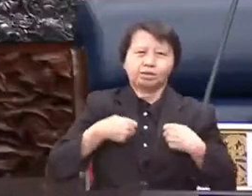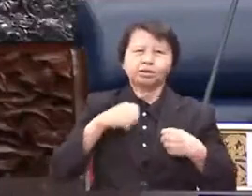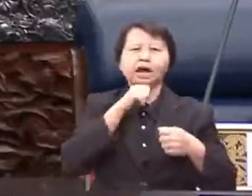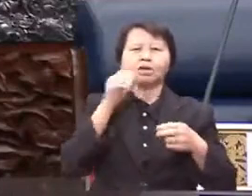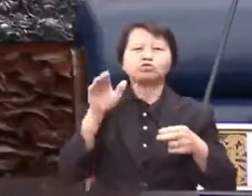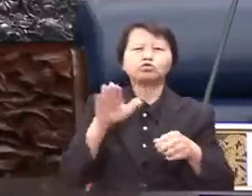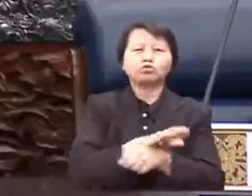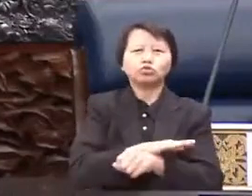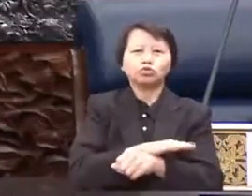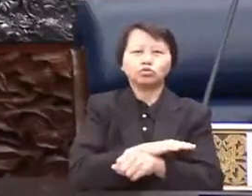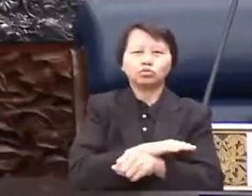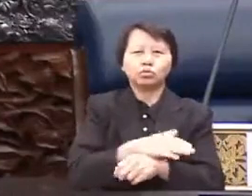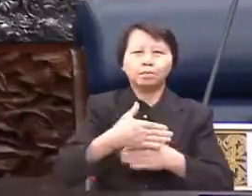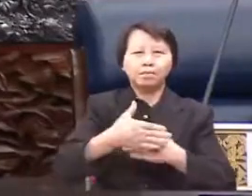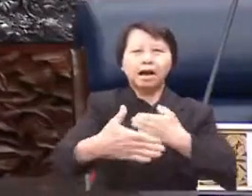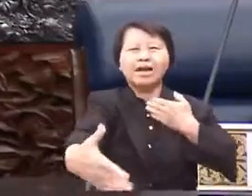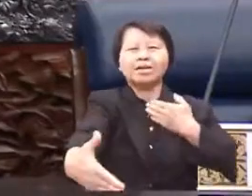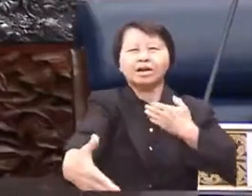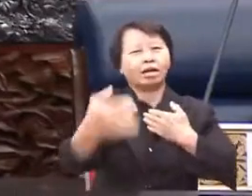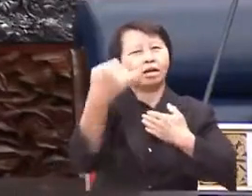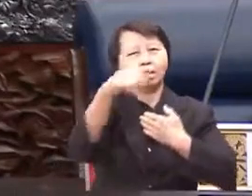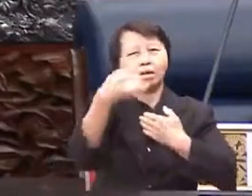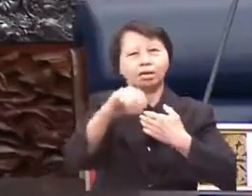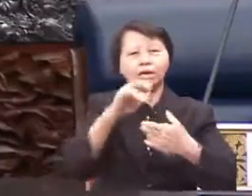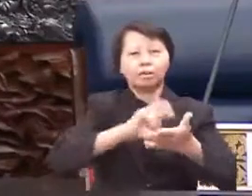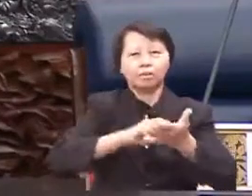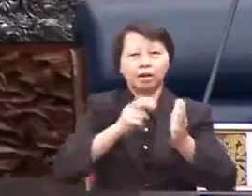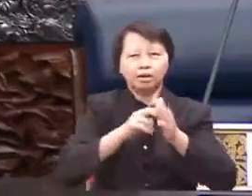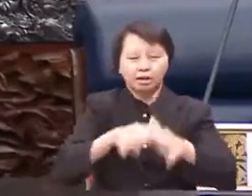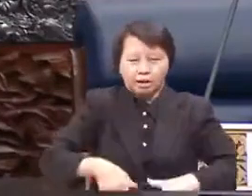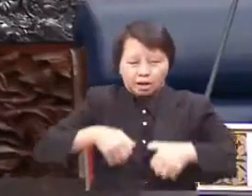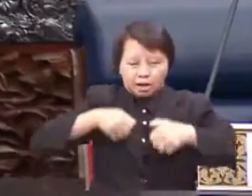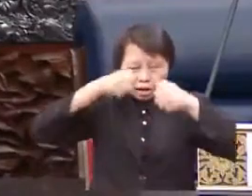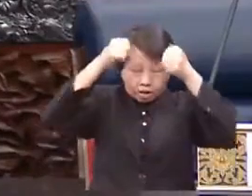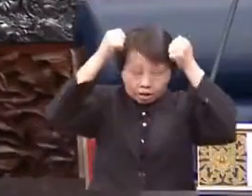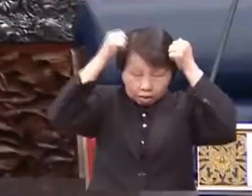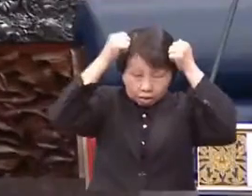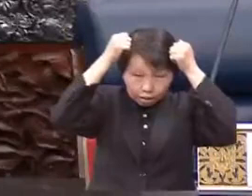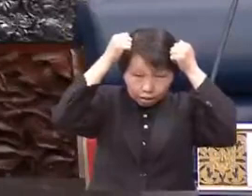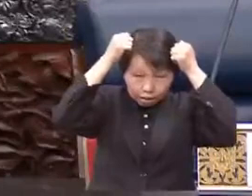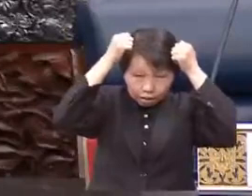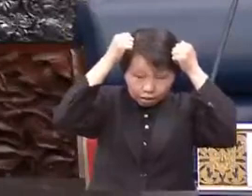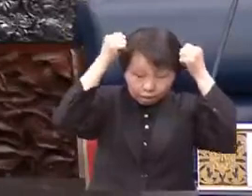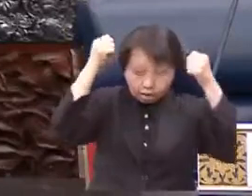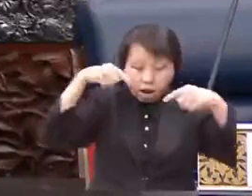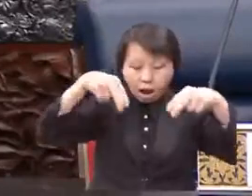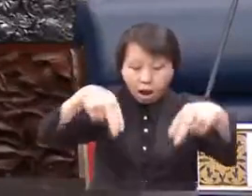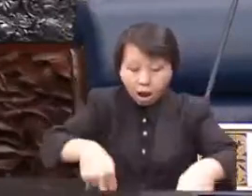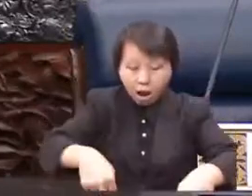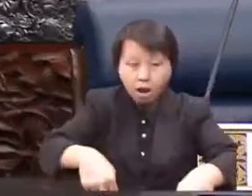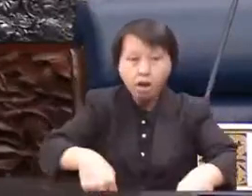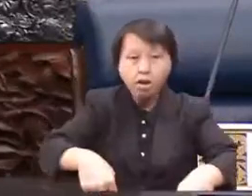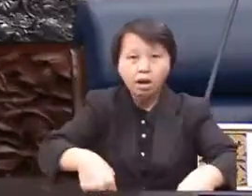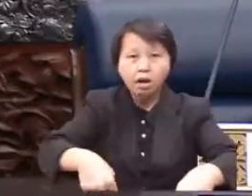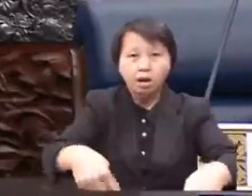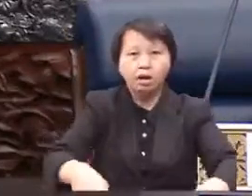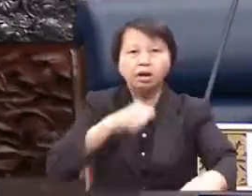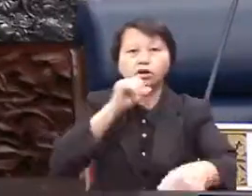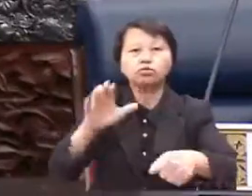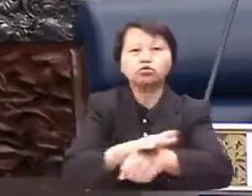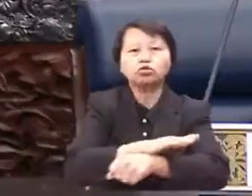maksudnya kalau kita tutup muka betis kita terserah